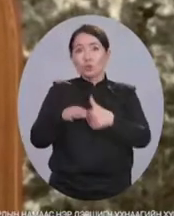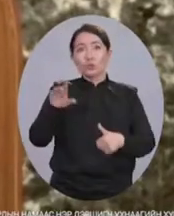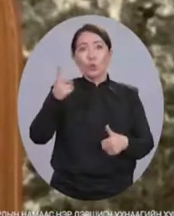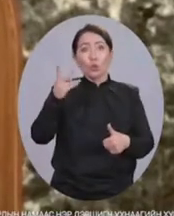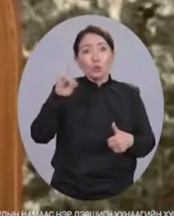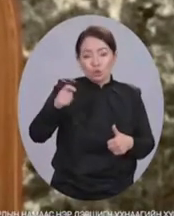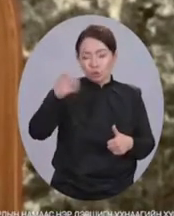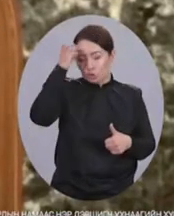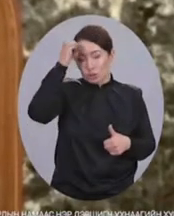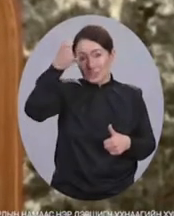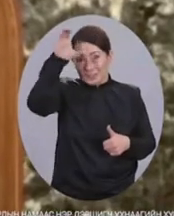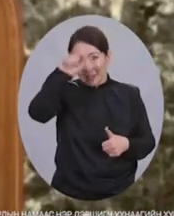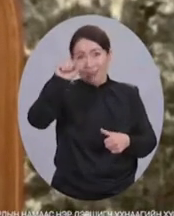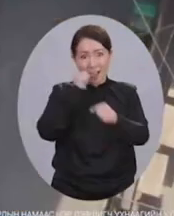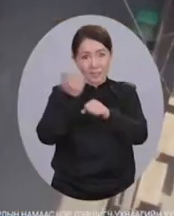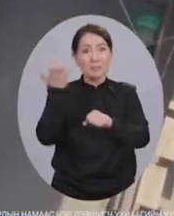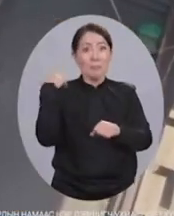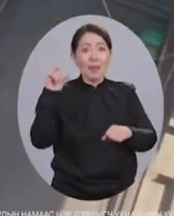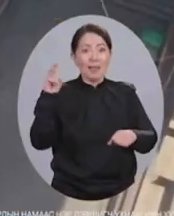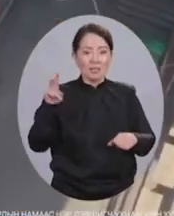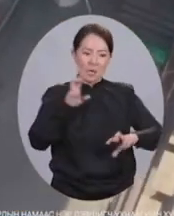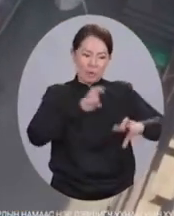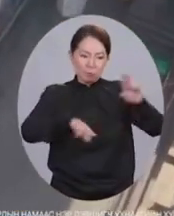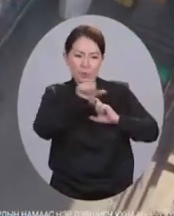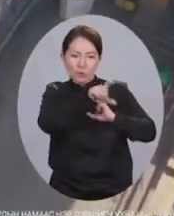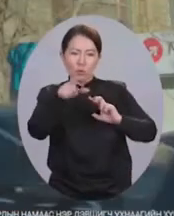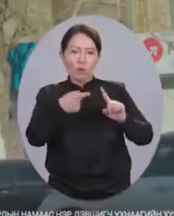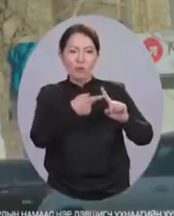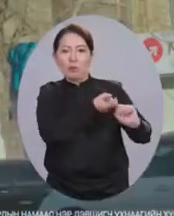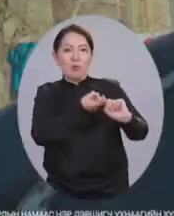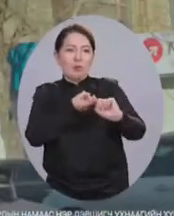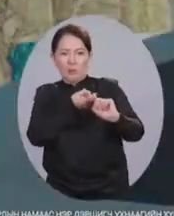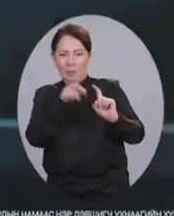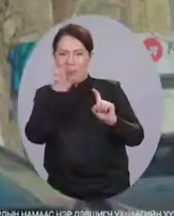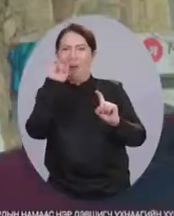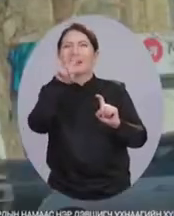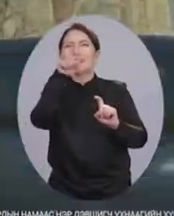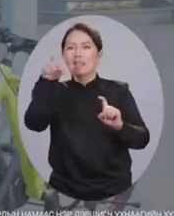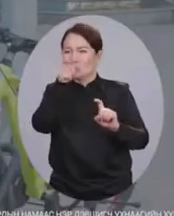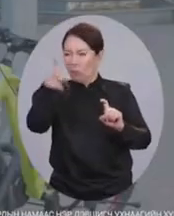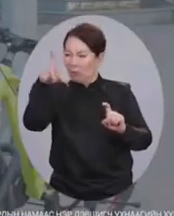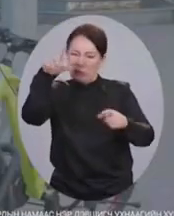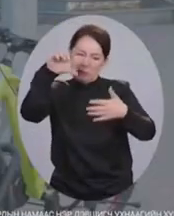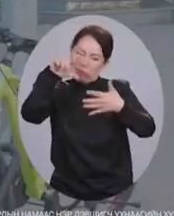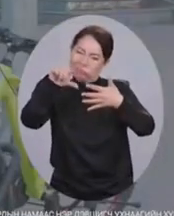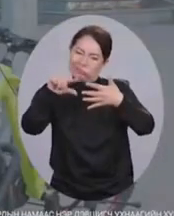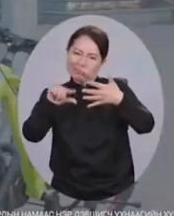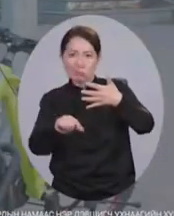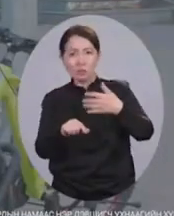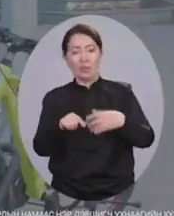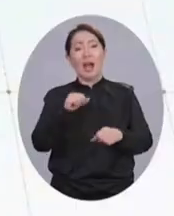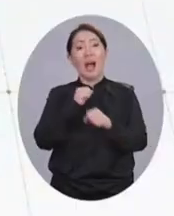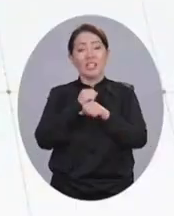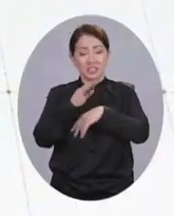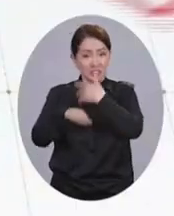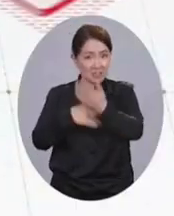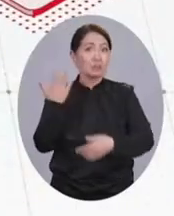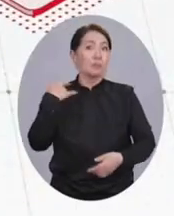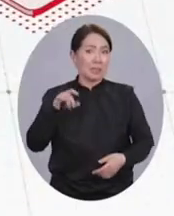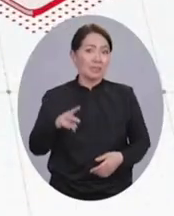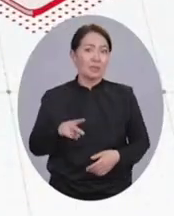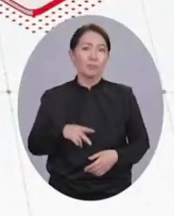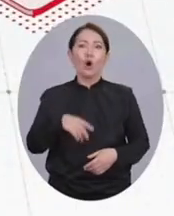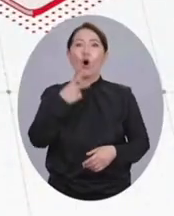ерөнхий сайдын албан тушаалыг хашиж байхдаа бизнес эрхлэгчдэд чөлөр тушаа болсоор ирсэн банкны зээлийн хүүг шатараатай бууруул гарах хэмжээг авсаар ирсэн